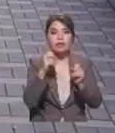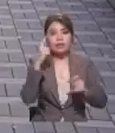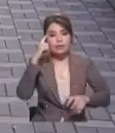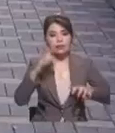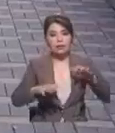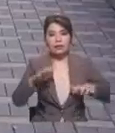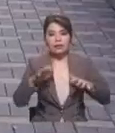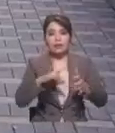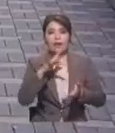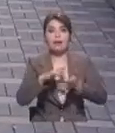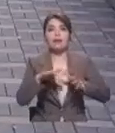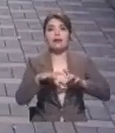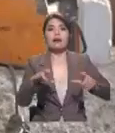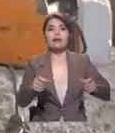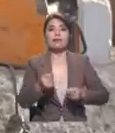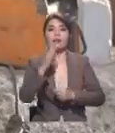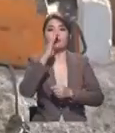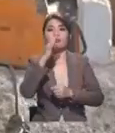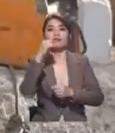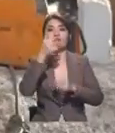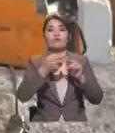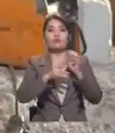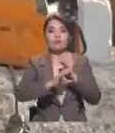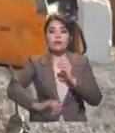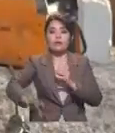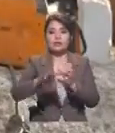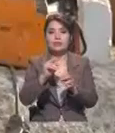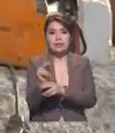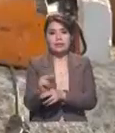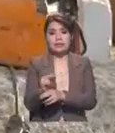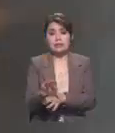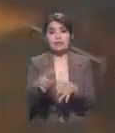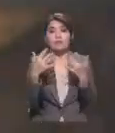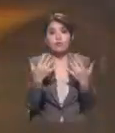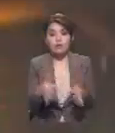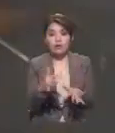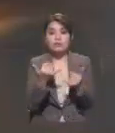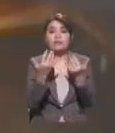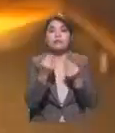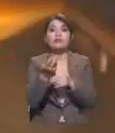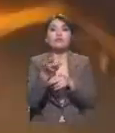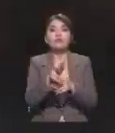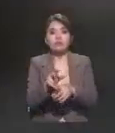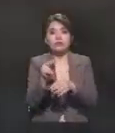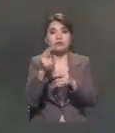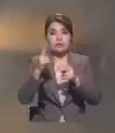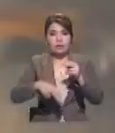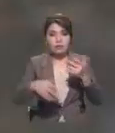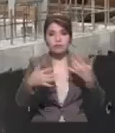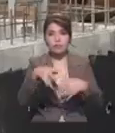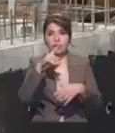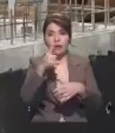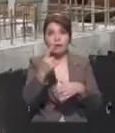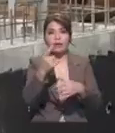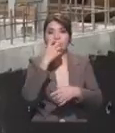Қала әкімінің сөзінше 4 жылу магистралінде жөндеу жұмыстары жүргізілген. Қазіргі күні оның үшеуі аяқталды. Бір жылу